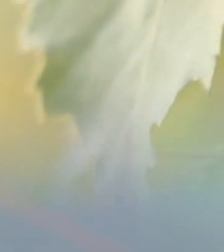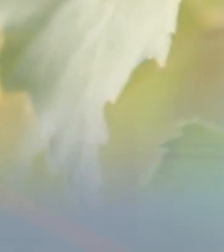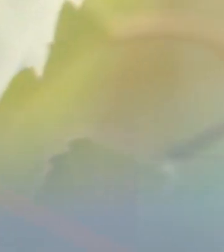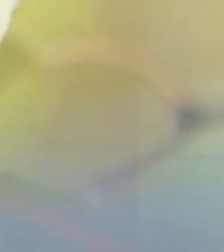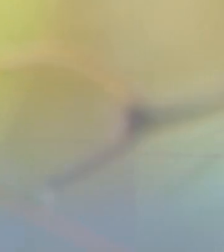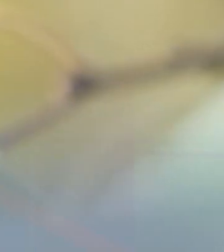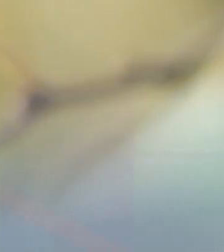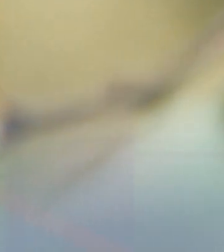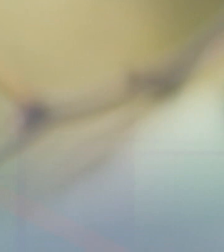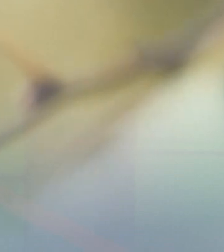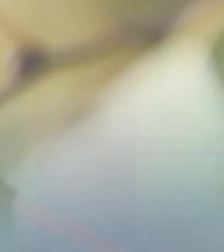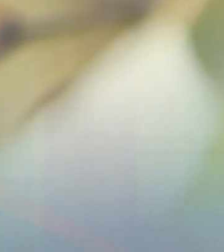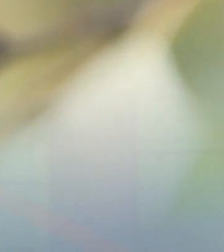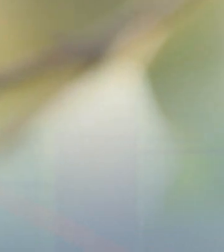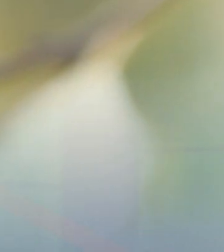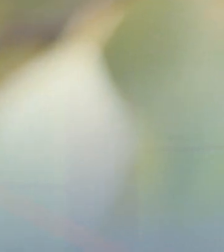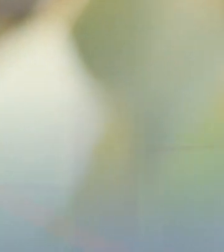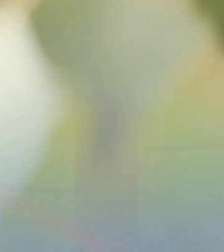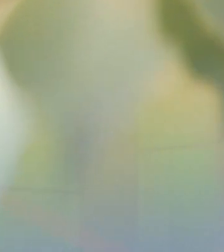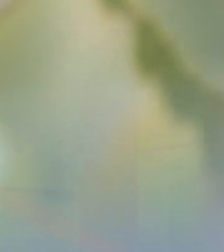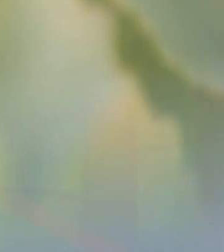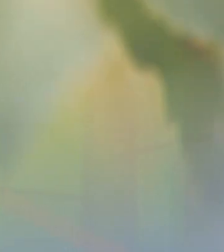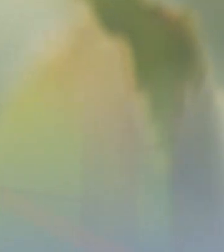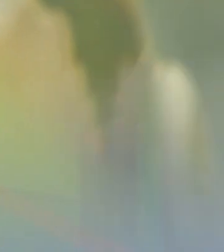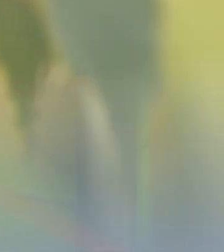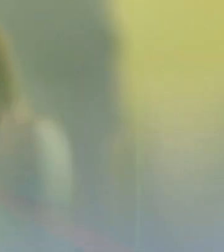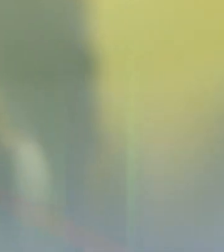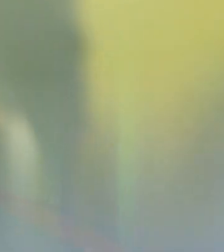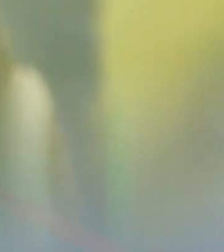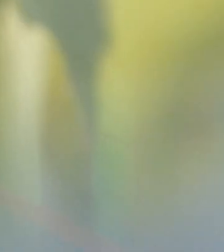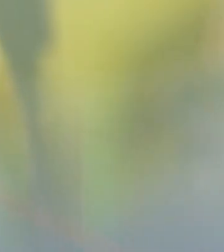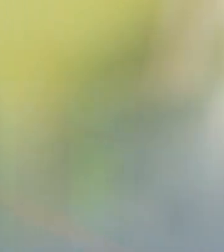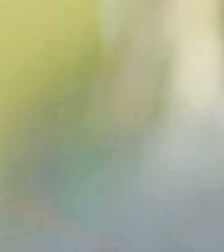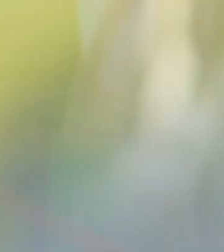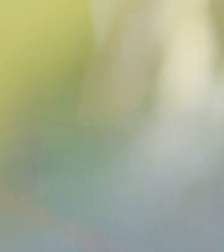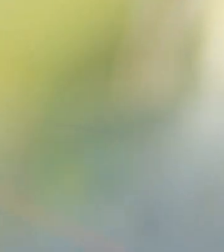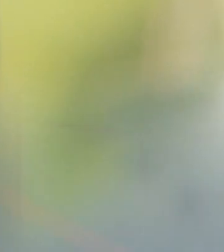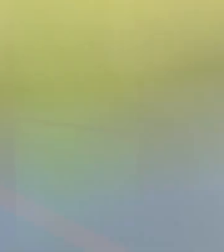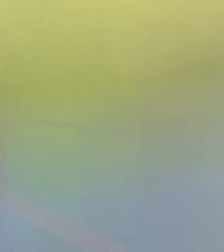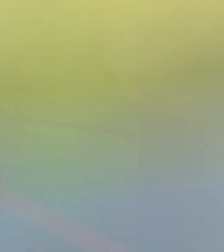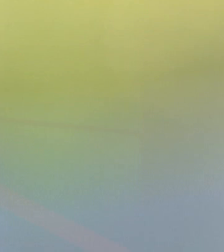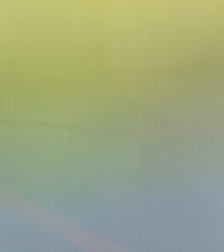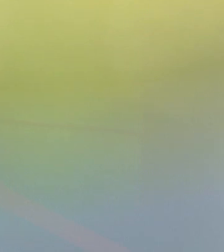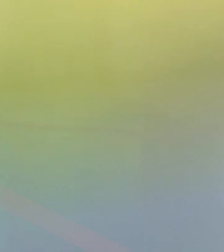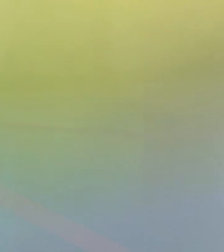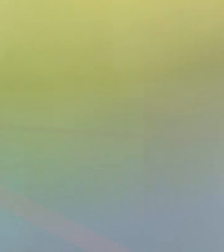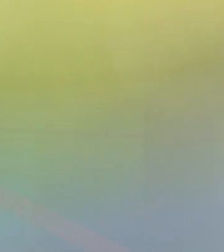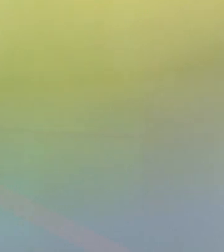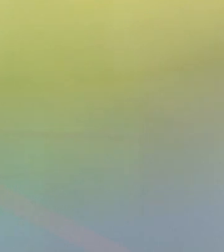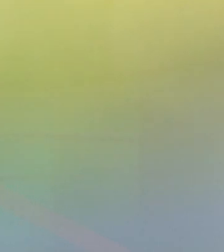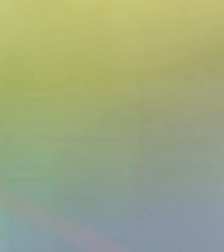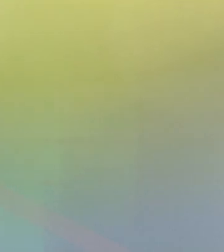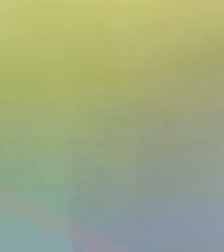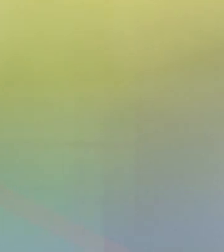Максімальная тэмпература паветра, зазначаная 23 кастрычніка ў Гродні, 20,1 градусаў цяпла. Рэкорд